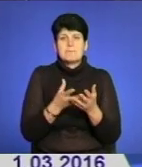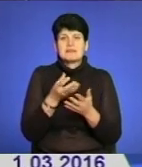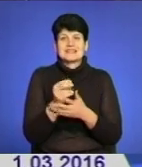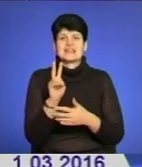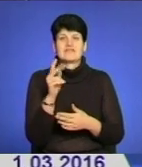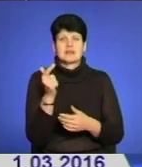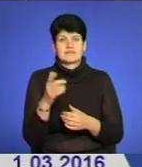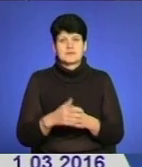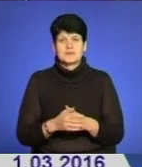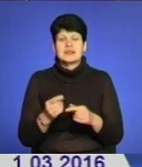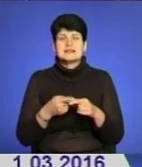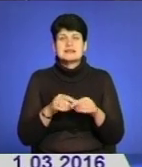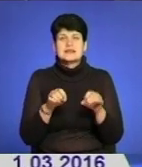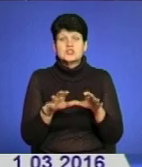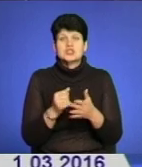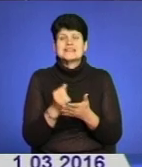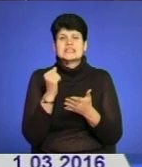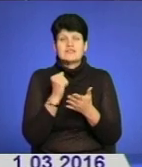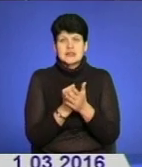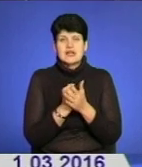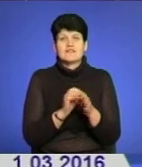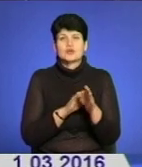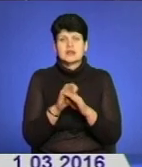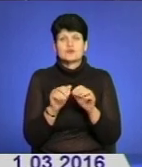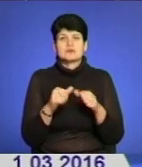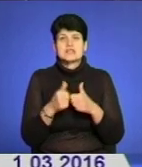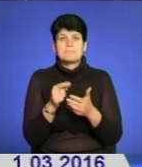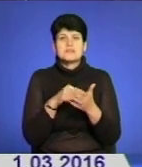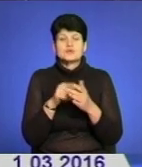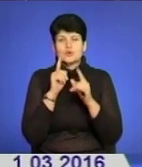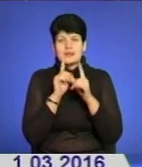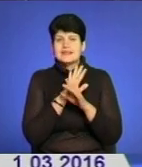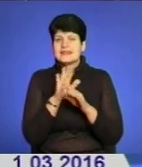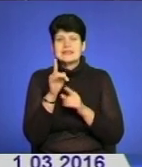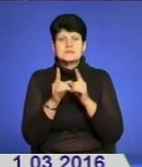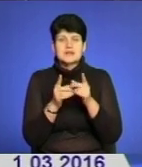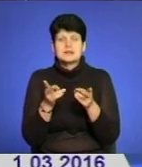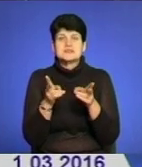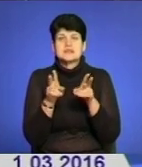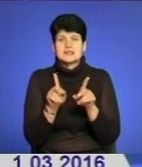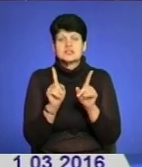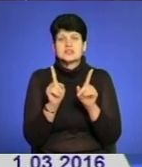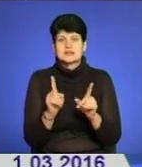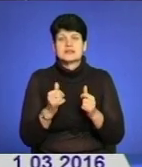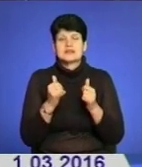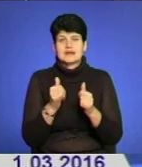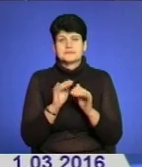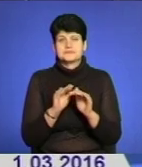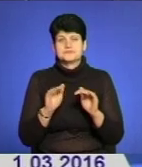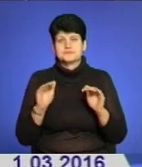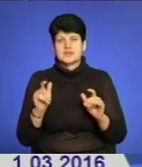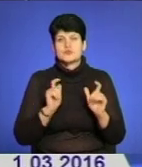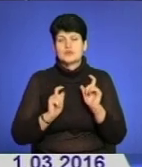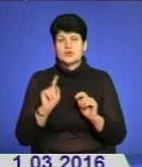гривні. Таке рішення затвердили на виконавчому комітеті міської ради. Незмінним тариф залишиться лише для школярів та студентів –